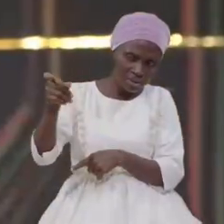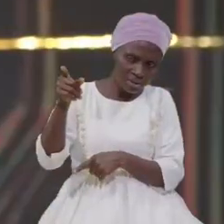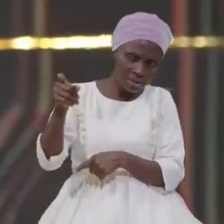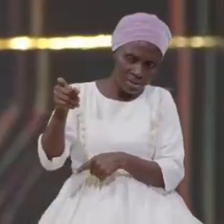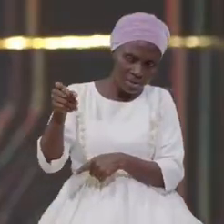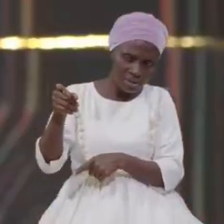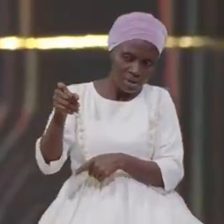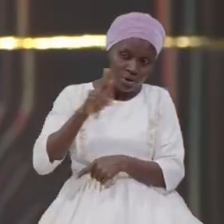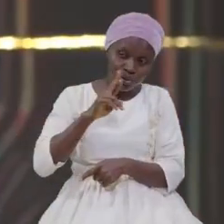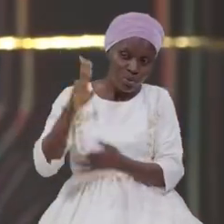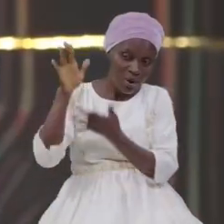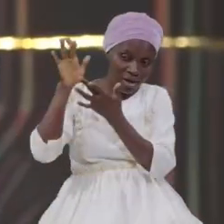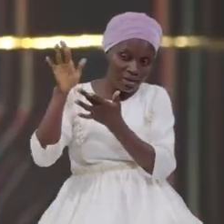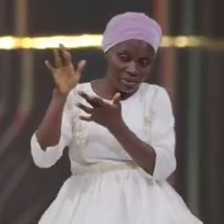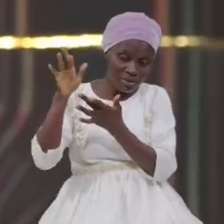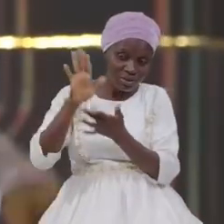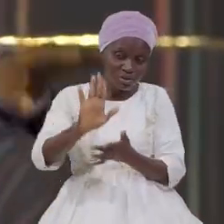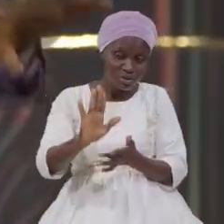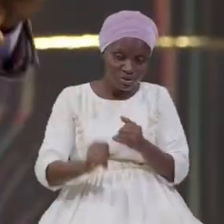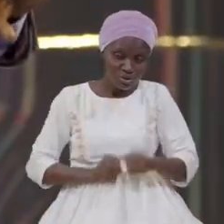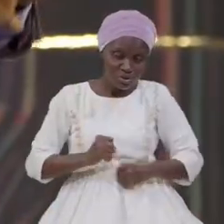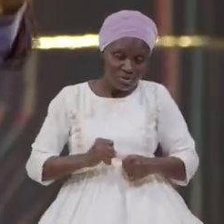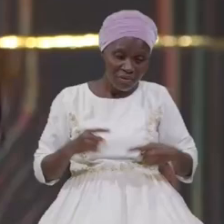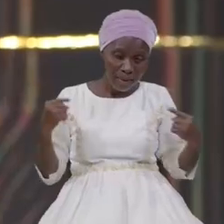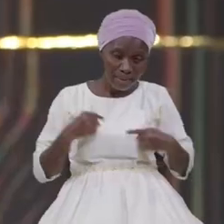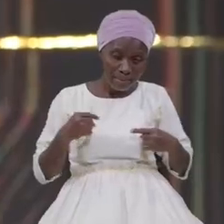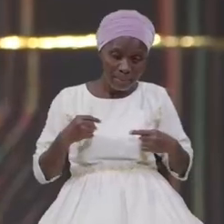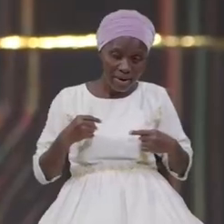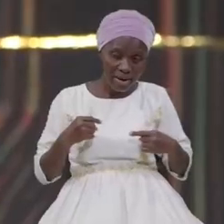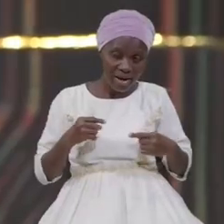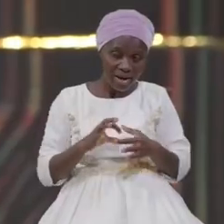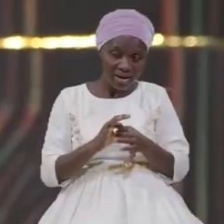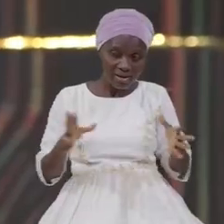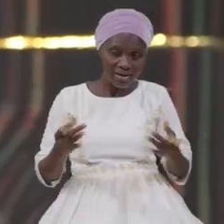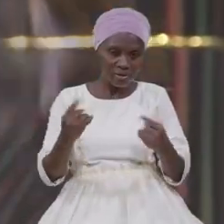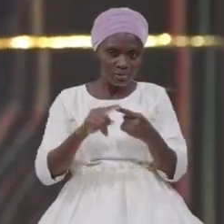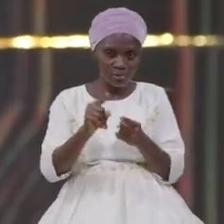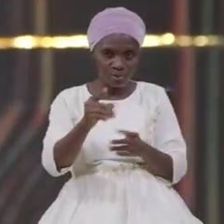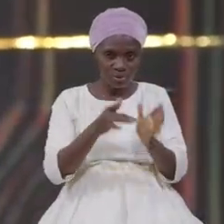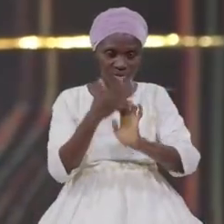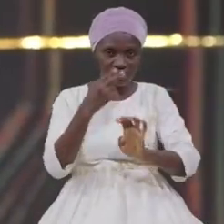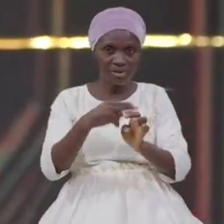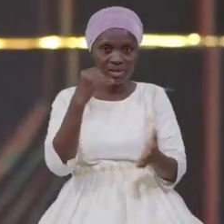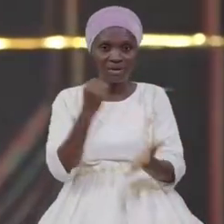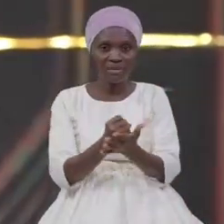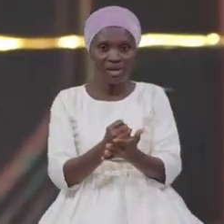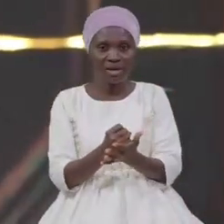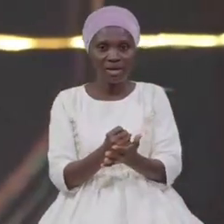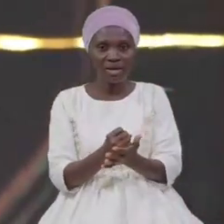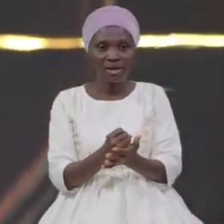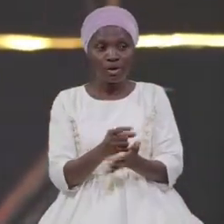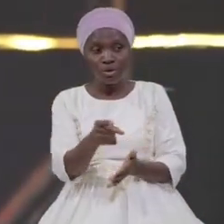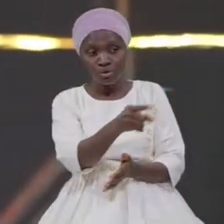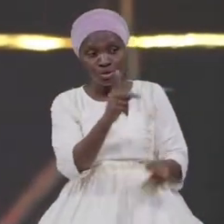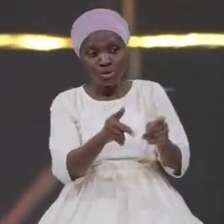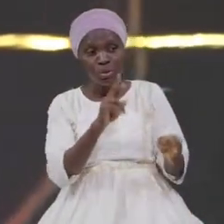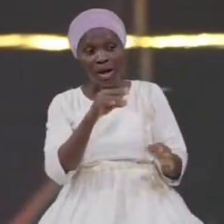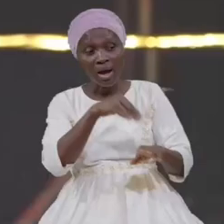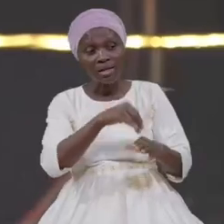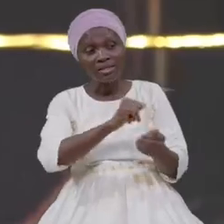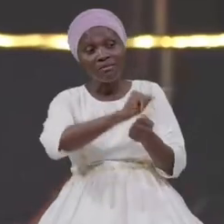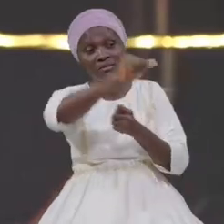tu espères, tu as des douleurs. Le soulagement vient pour toi. Vous qui êtes très très loin là-bas,